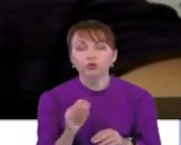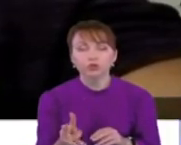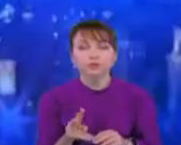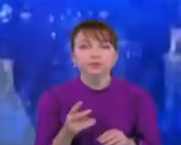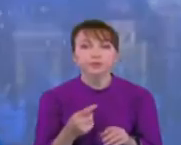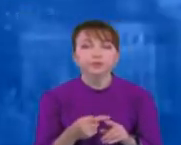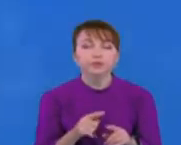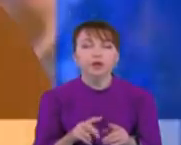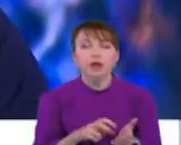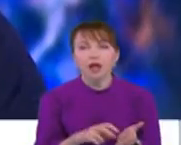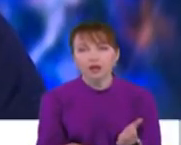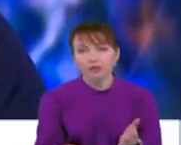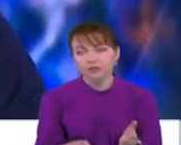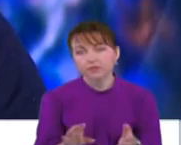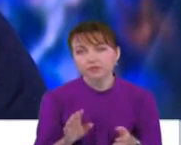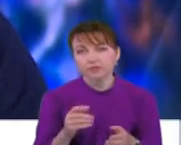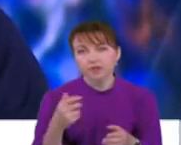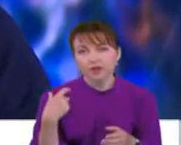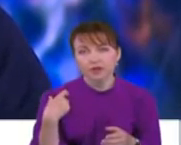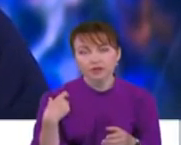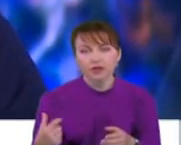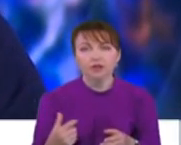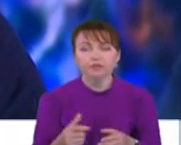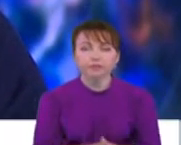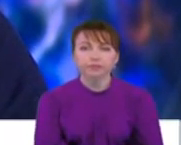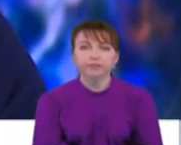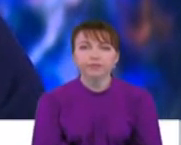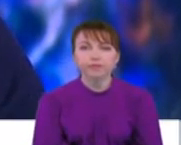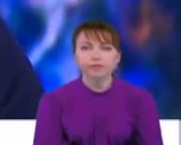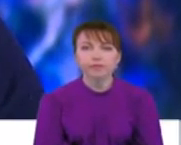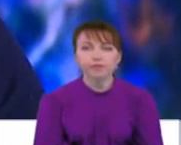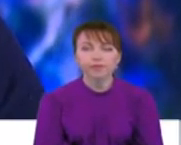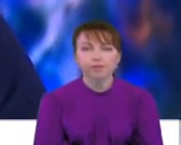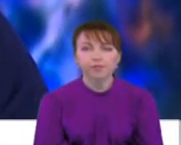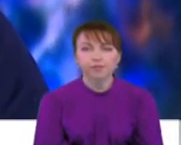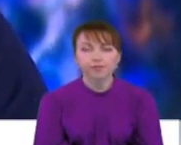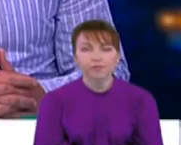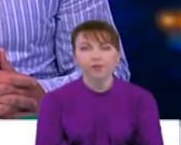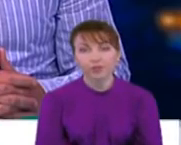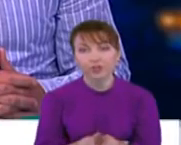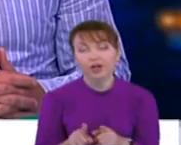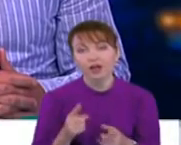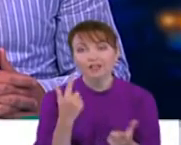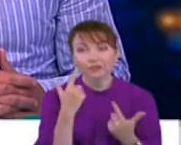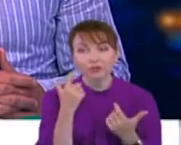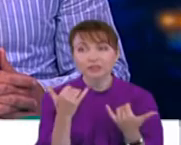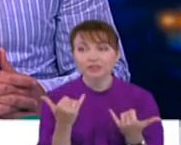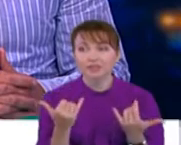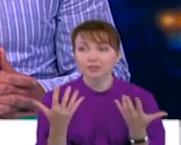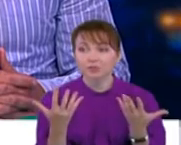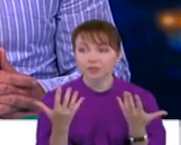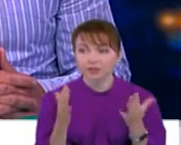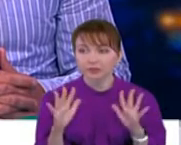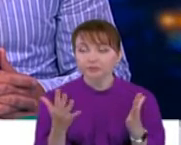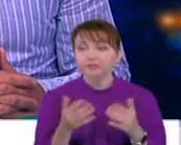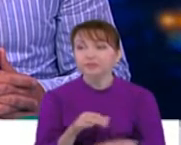України. Дякую вам, повертаємося в студії. Пане, от тактична оперативна інформація на цей момент. А,